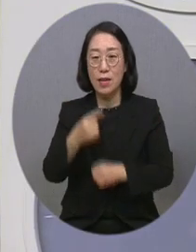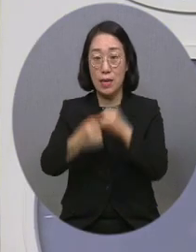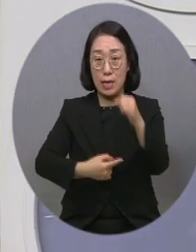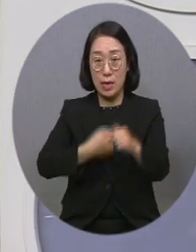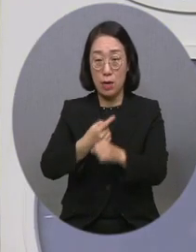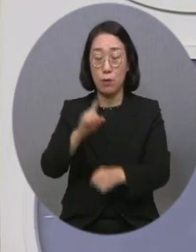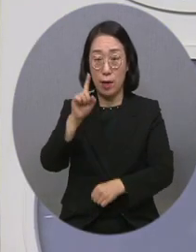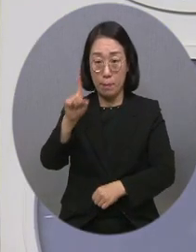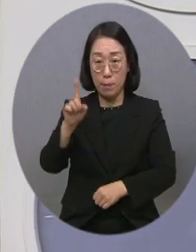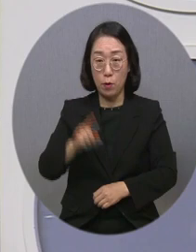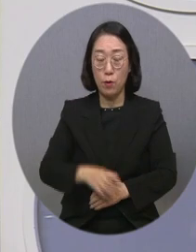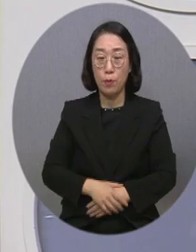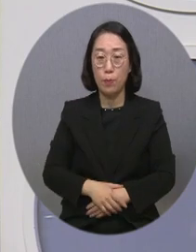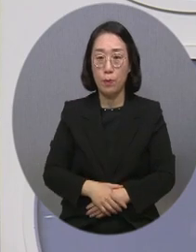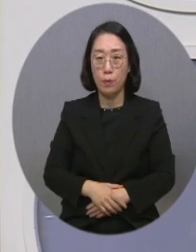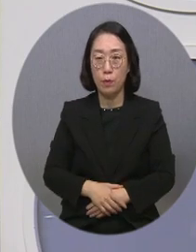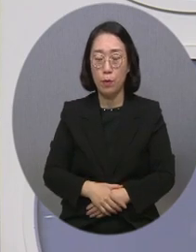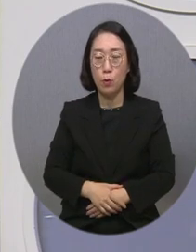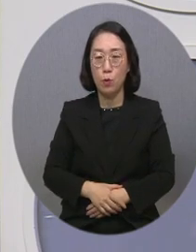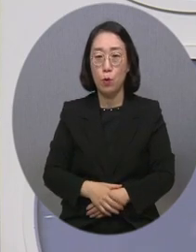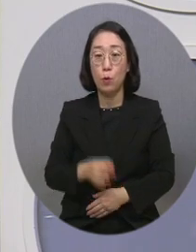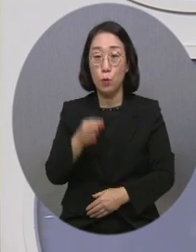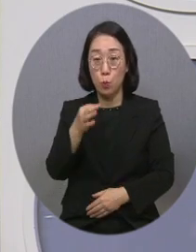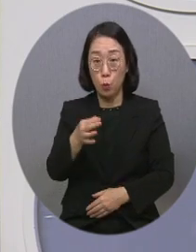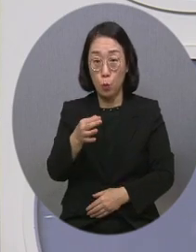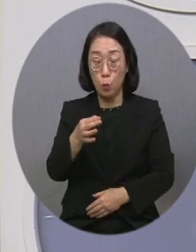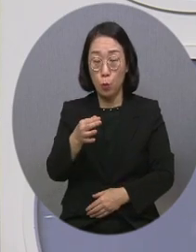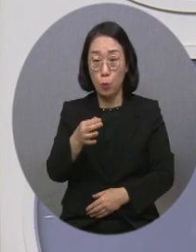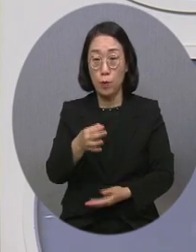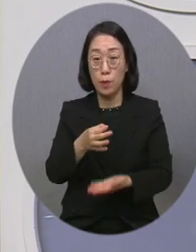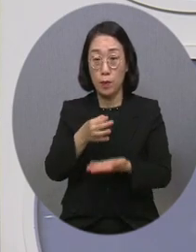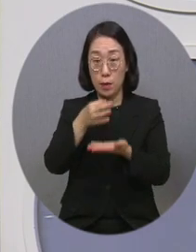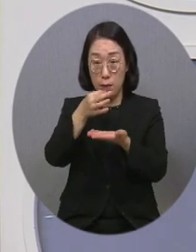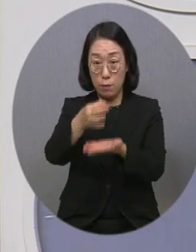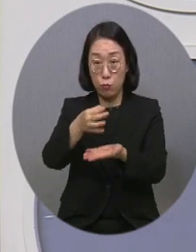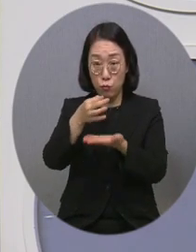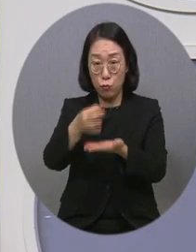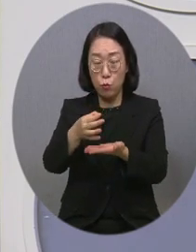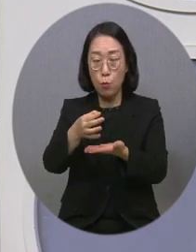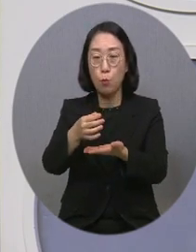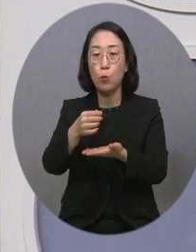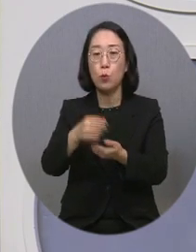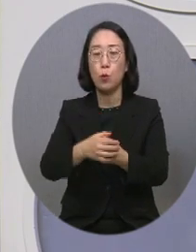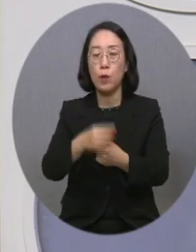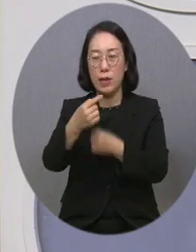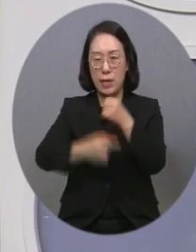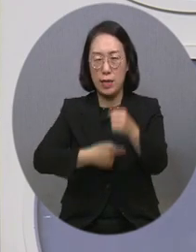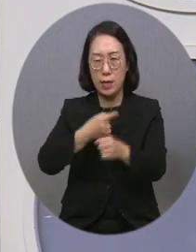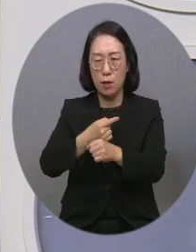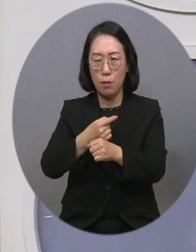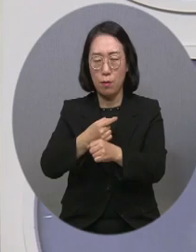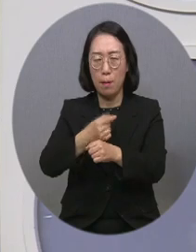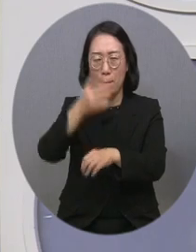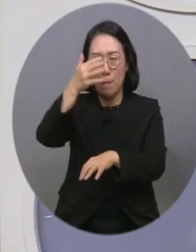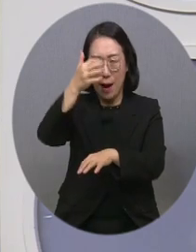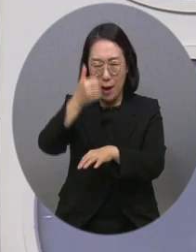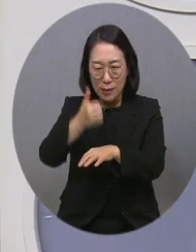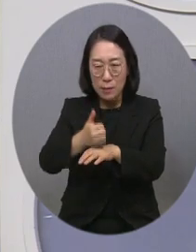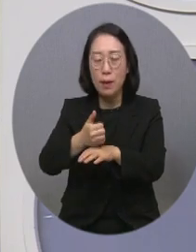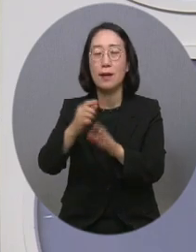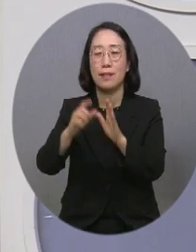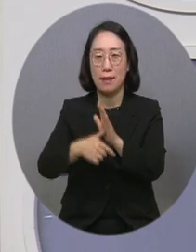번 정도 이렇게 기부를 좀 하시는 그 시기가 통상 연말에 이렇게 많이 하시거든요. 그렇죠. 그럼